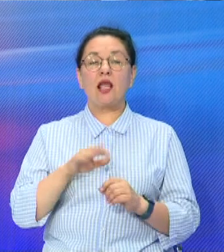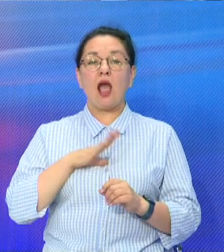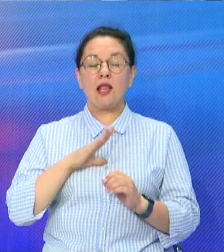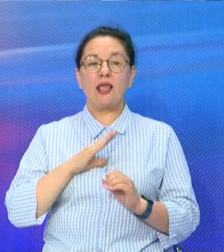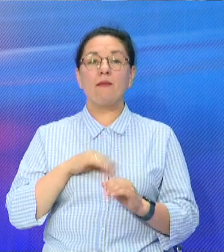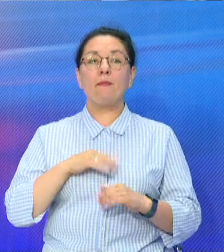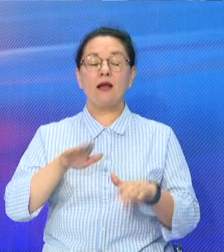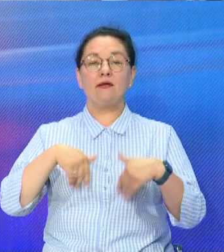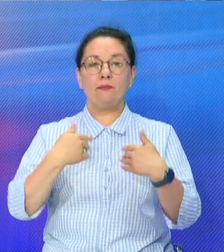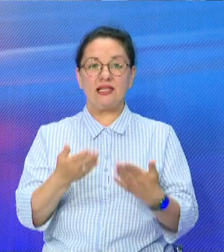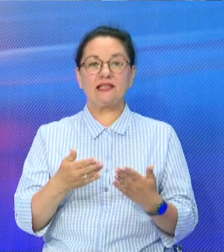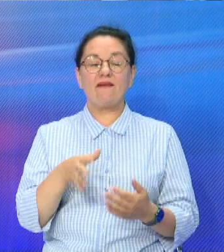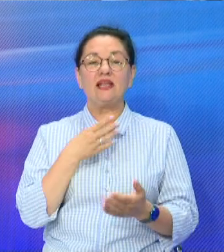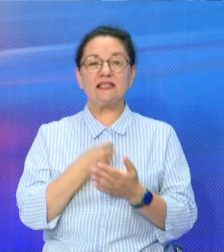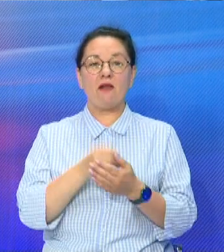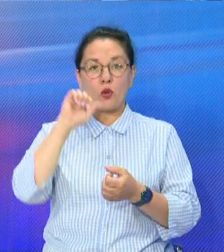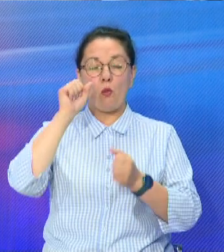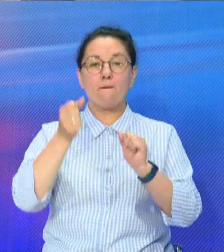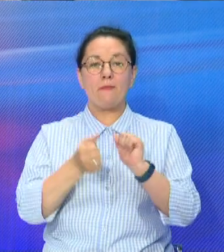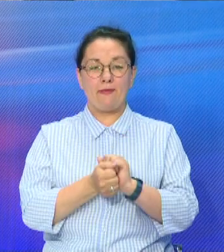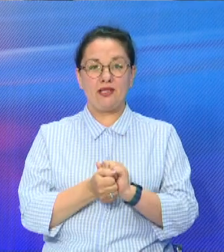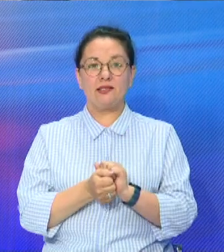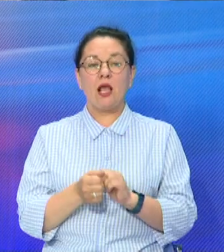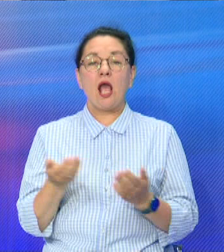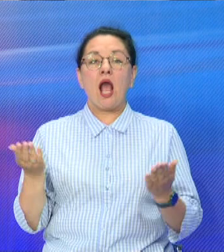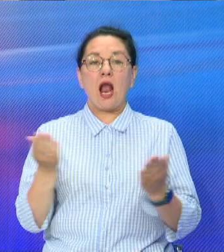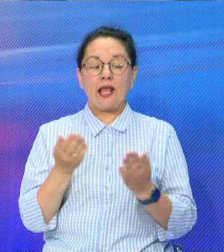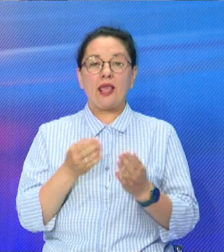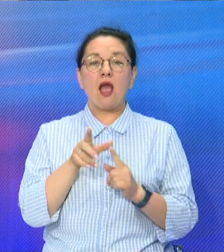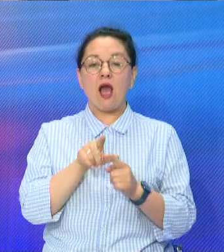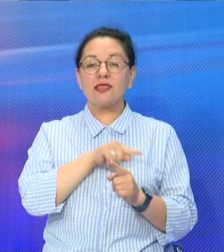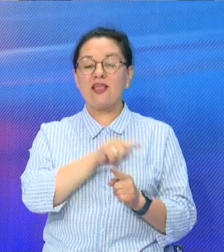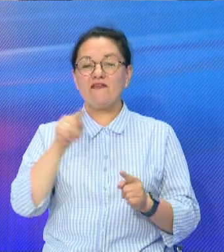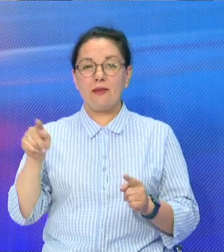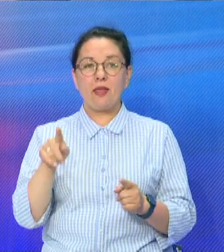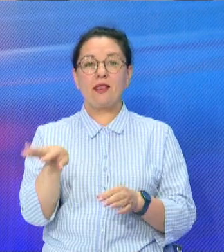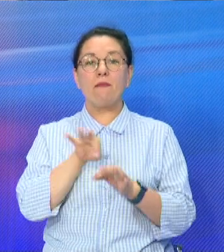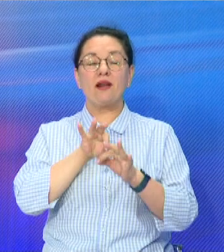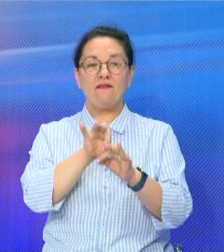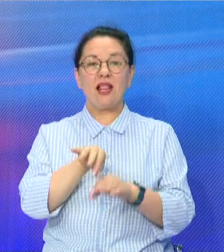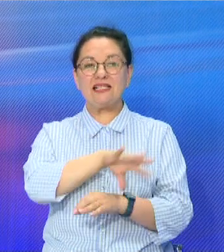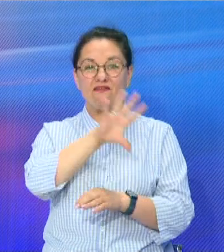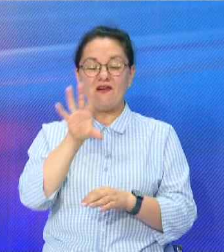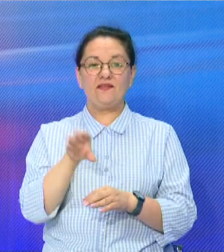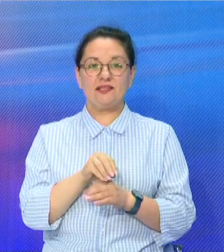акцией республиканской филины молчания экая от начатого прошла во всех районах белоруссии